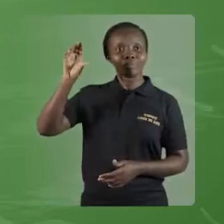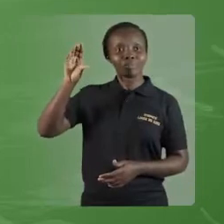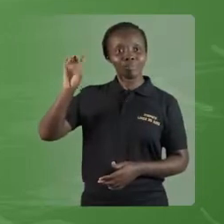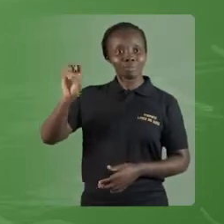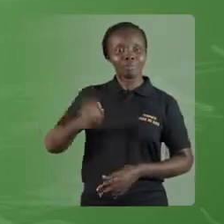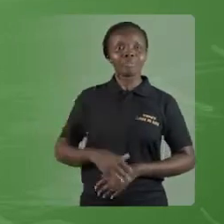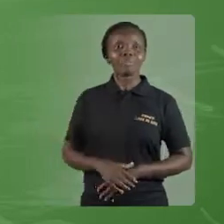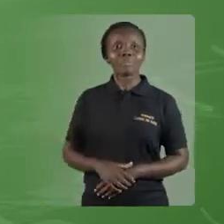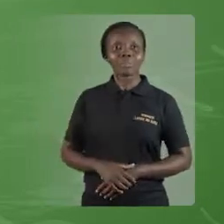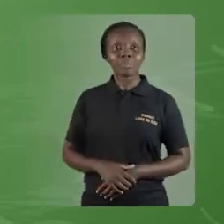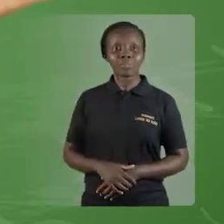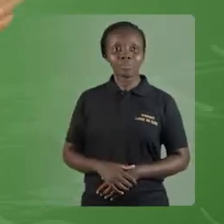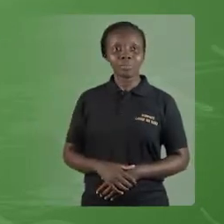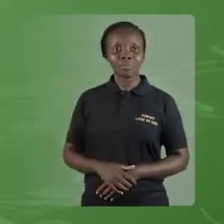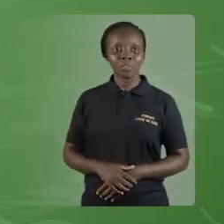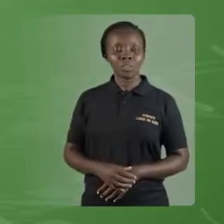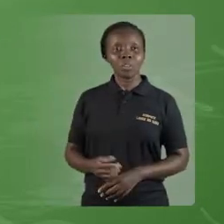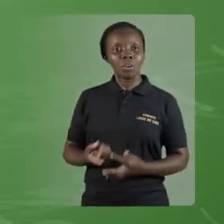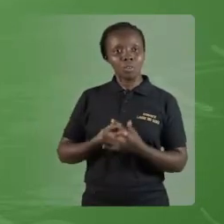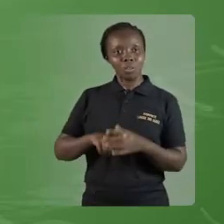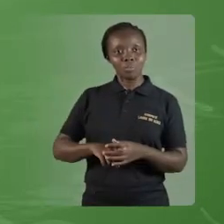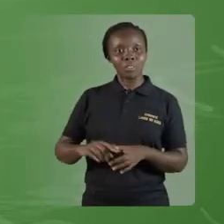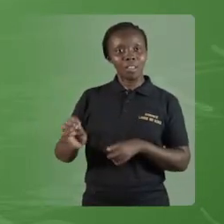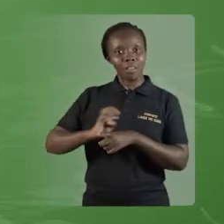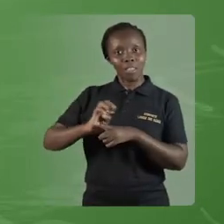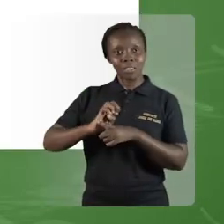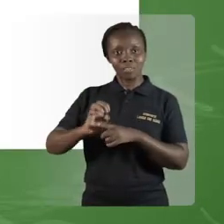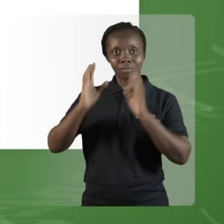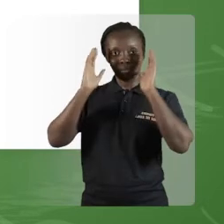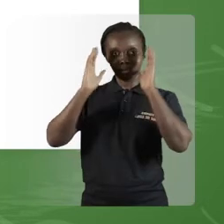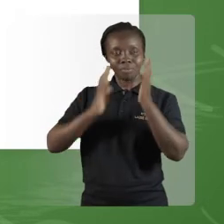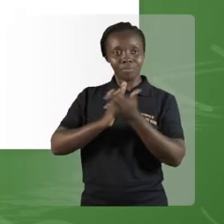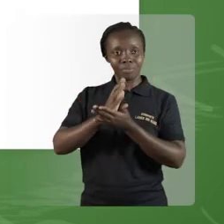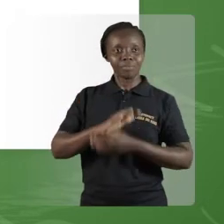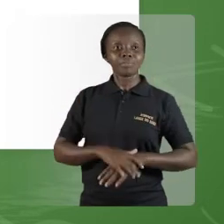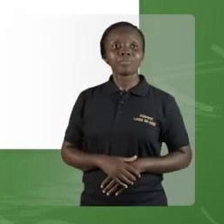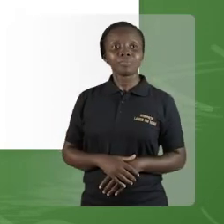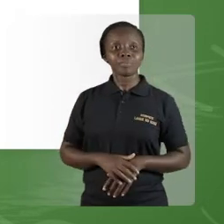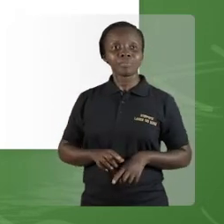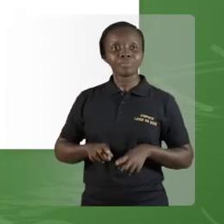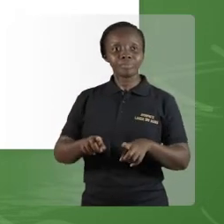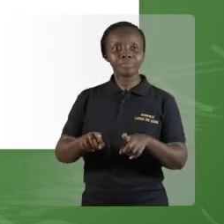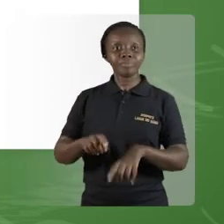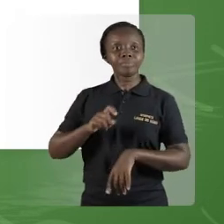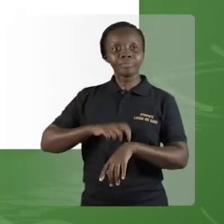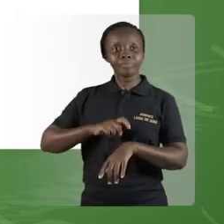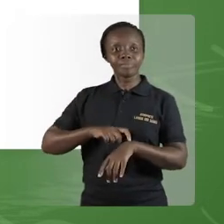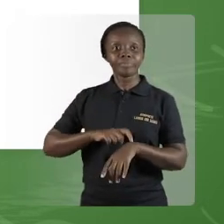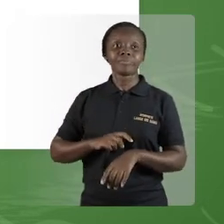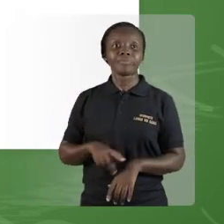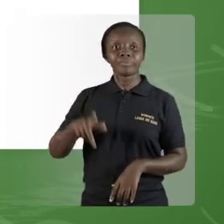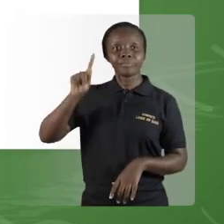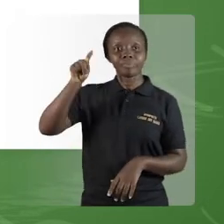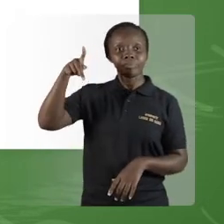Commençons avec le libellé de la situation. Au cours d'une séance de TP,